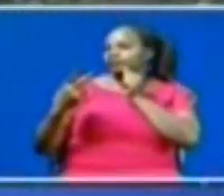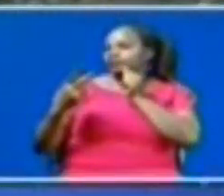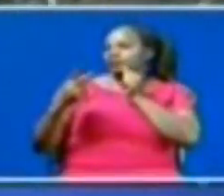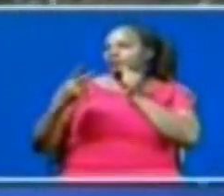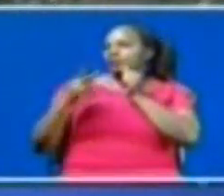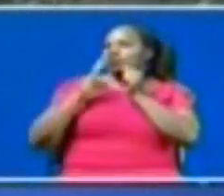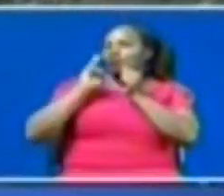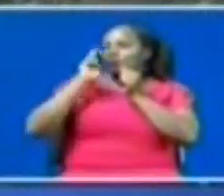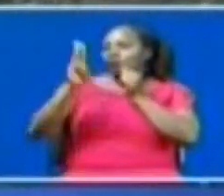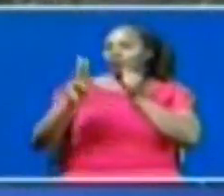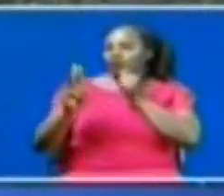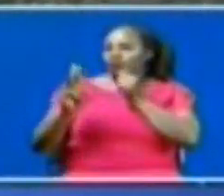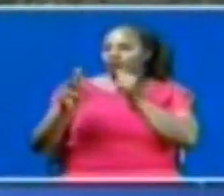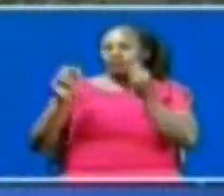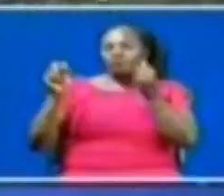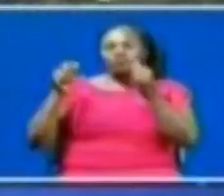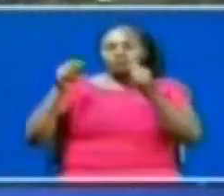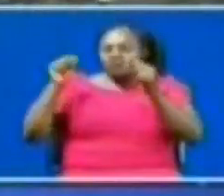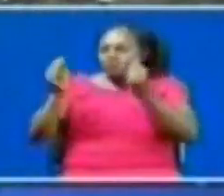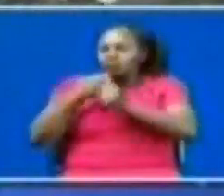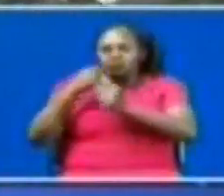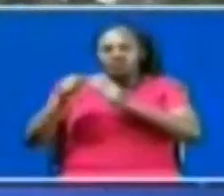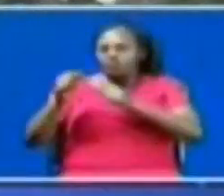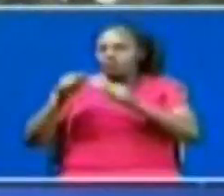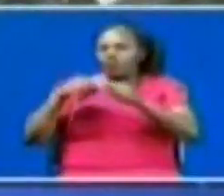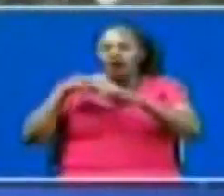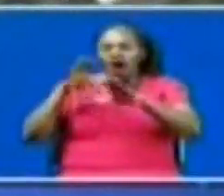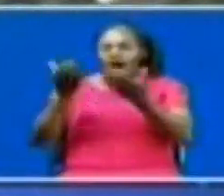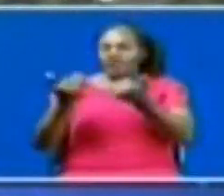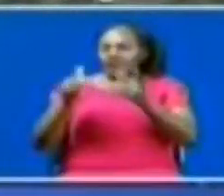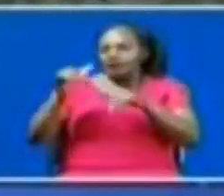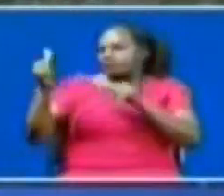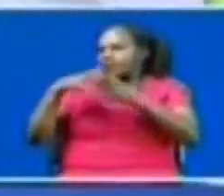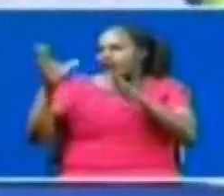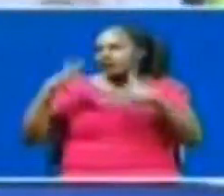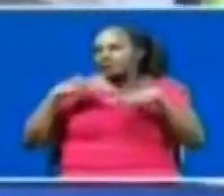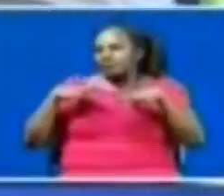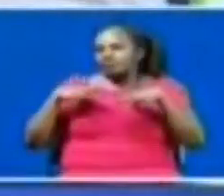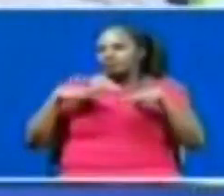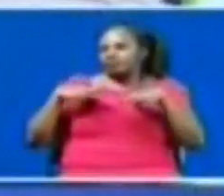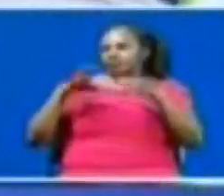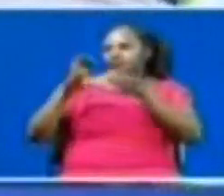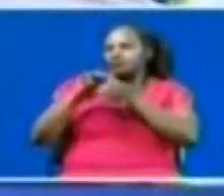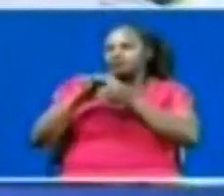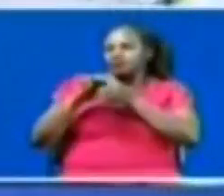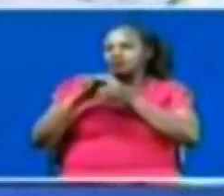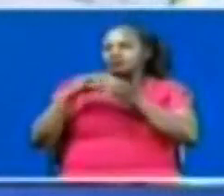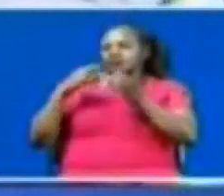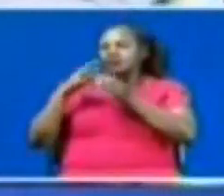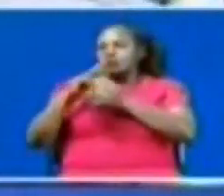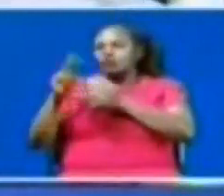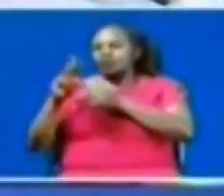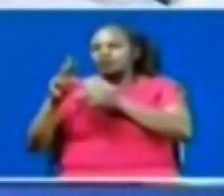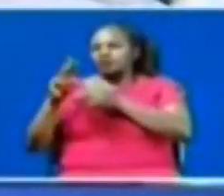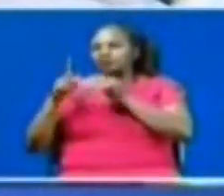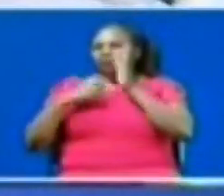we shall be unattractive to any potential partner. Viongozi kutoka jamii ya Magharibi